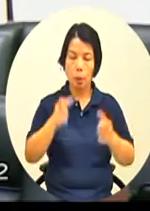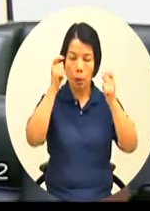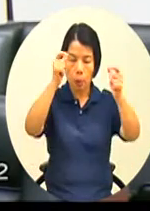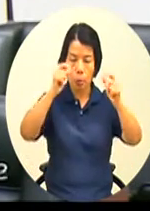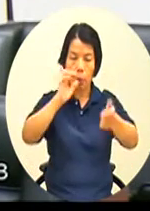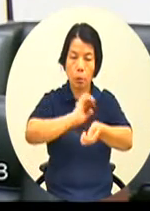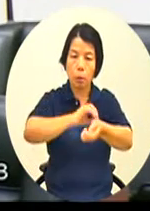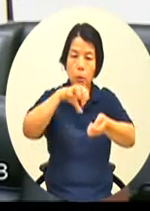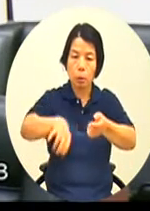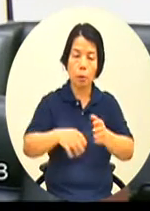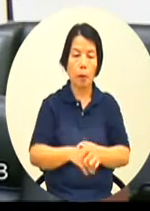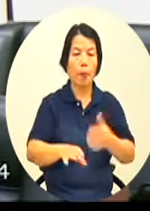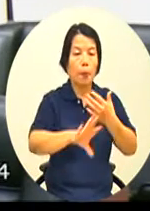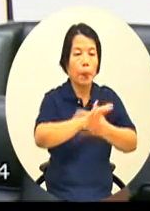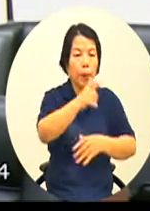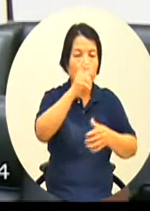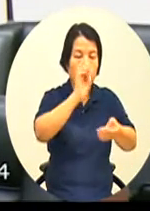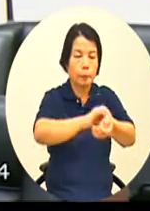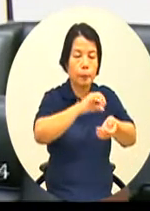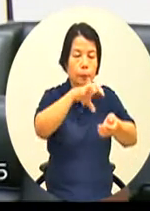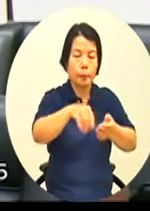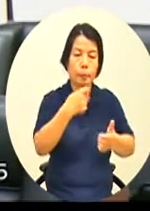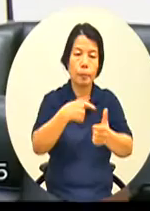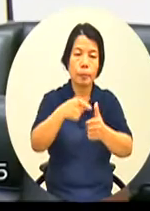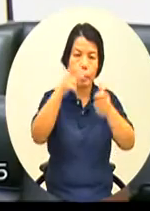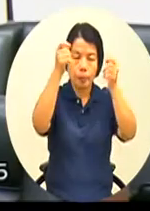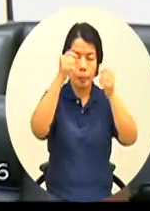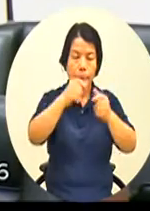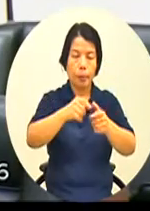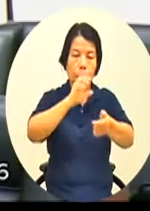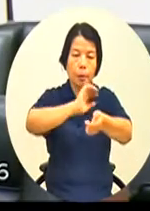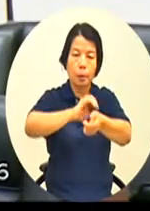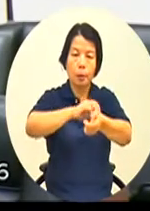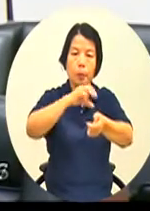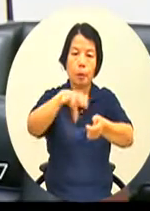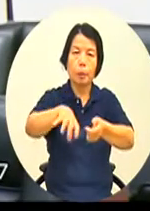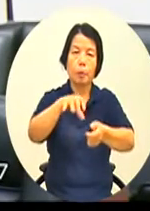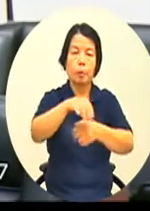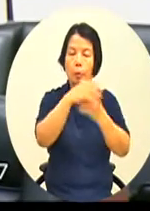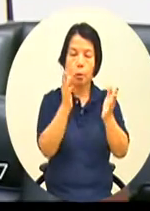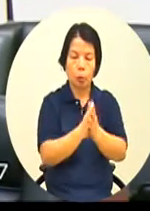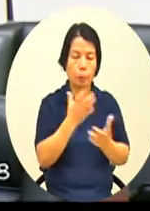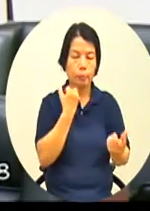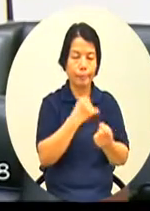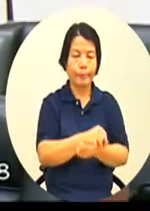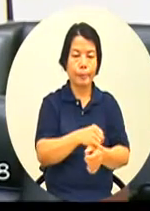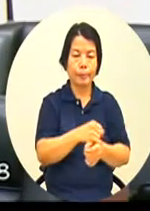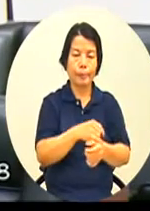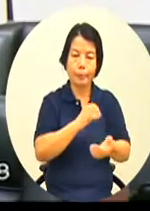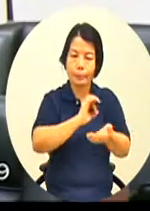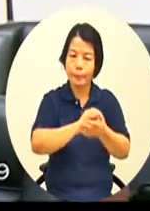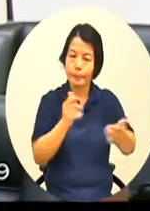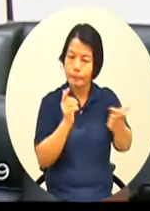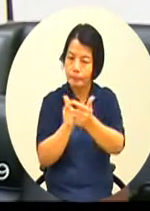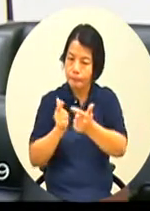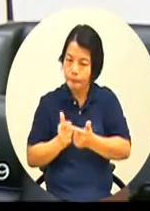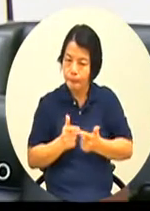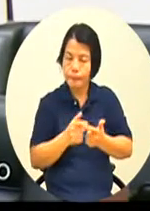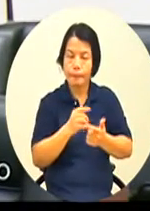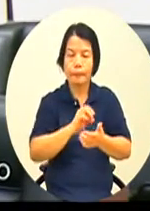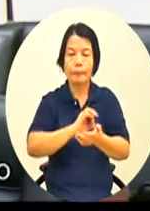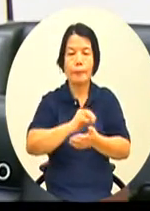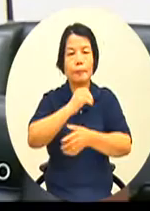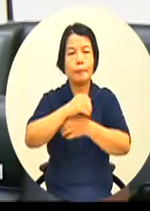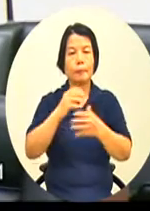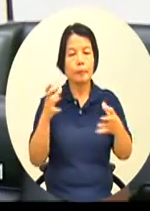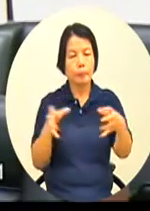医疗院所、各个教学大学有能力来跟社区来做结合的地方，我们希望民政局可以